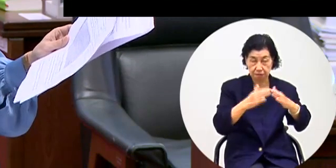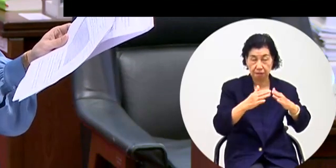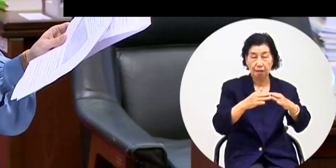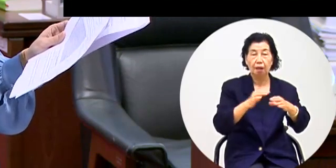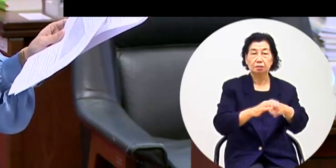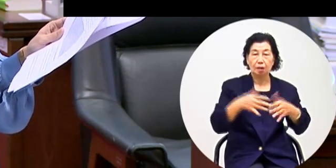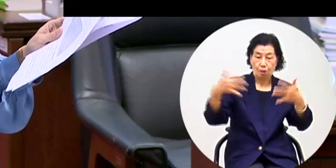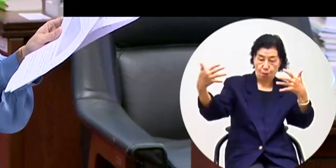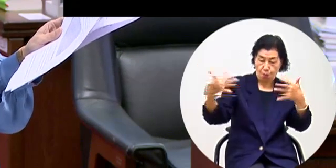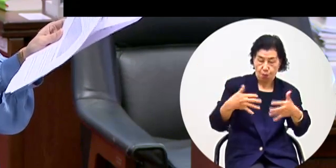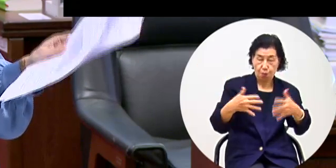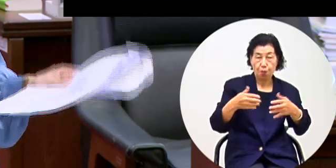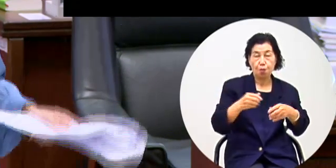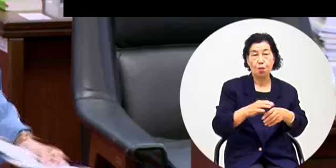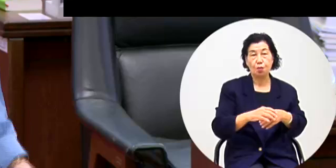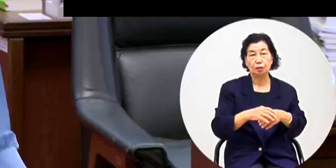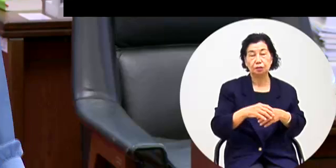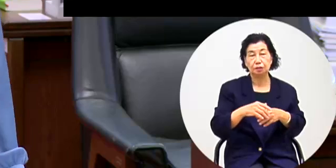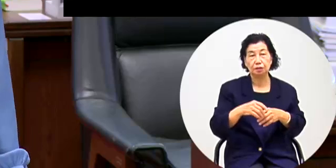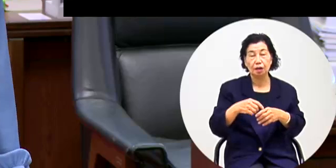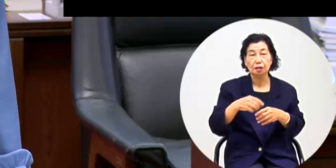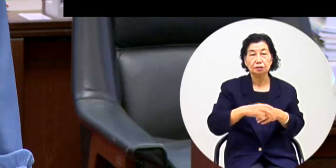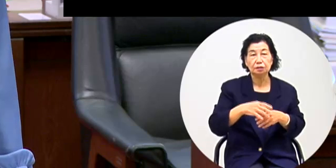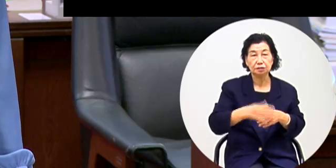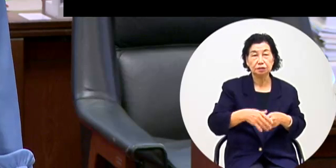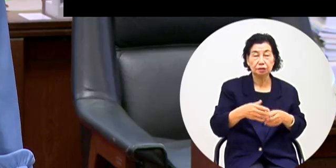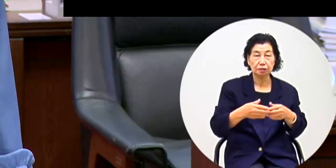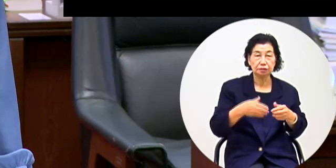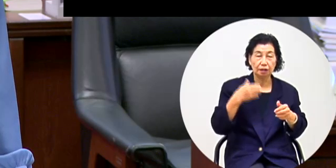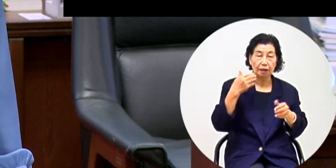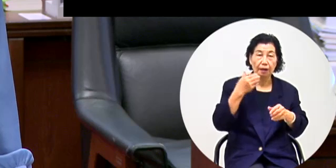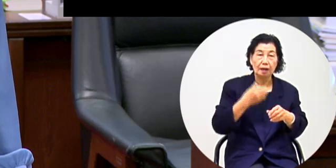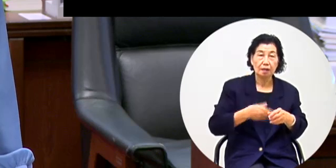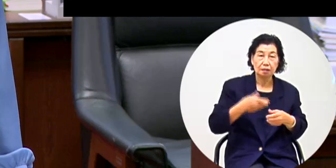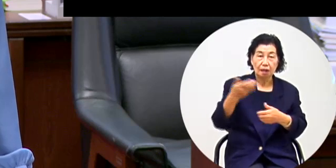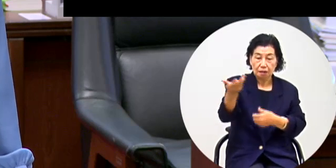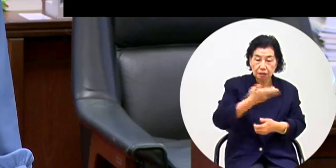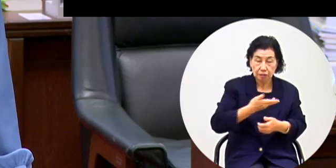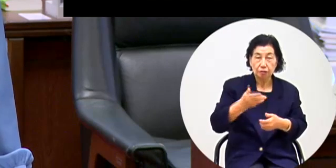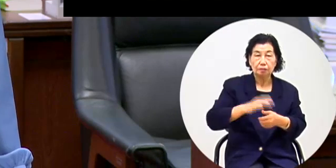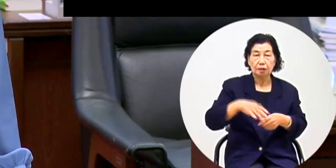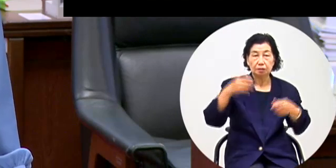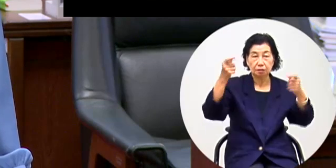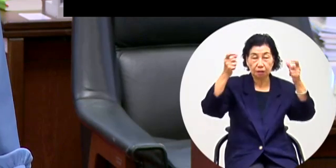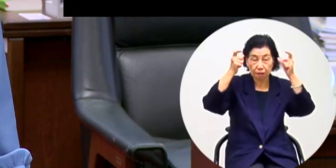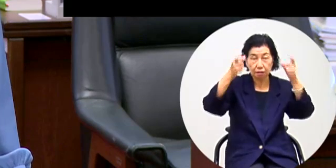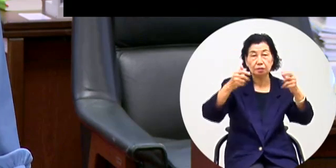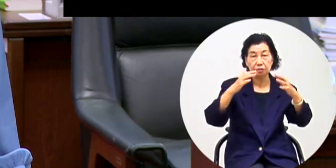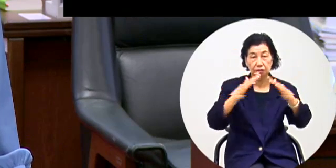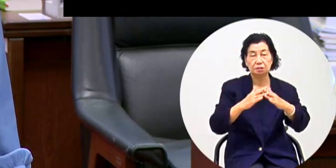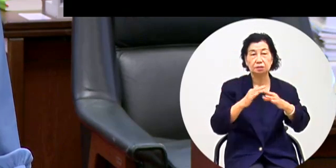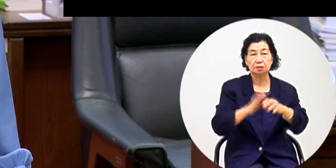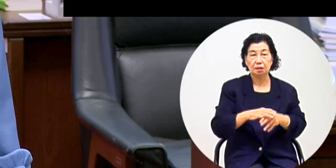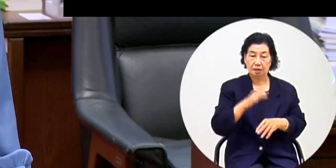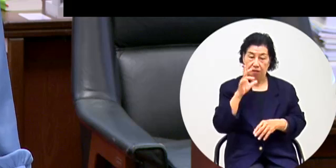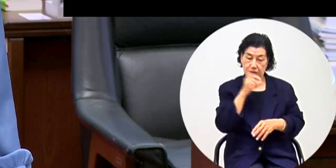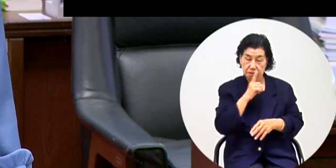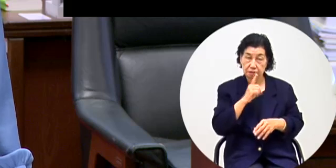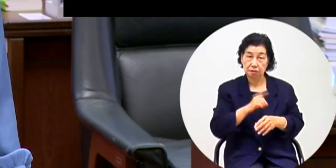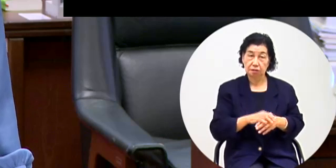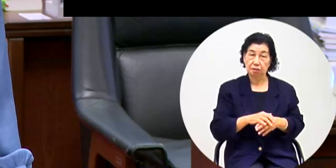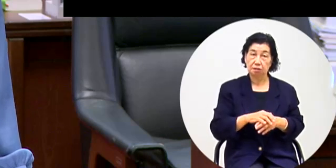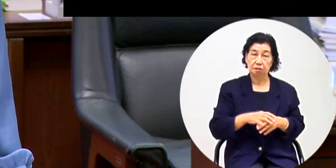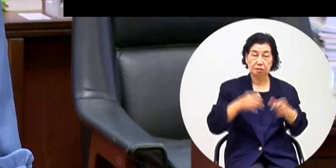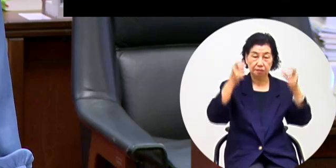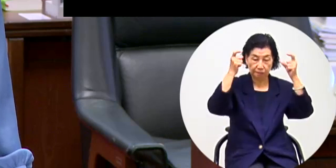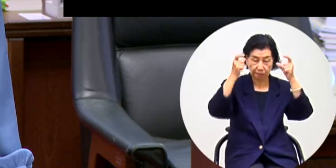高雄市就会出现一个状况啊，就是高雄市奇怪了，我们自己好像变成一个不得不在开发